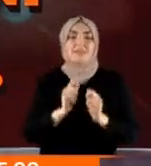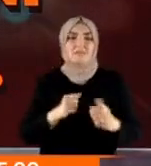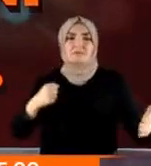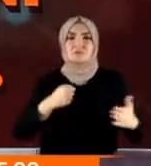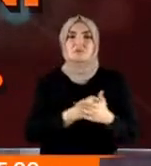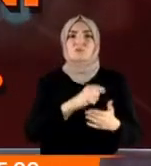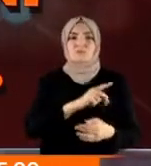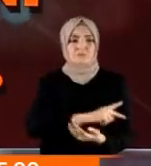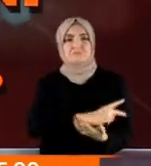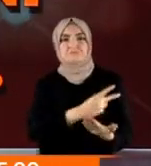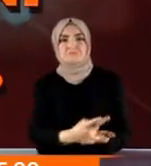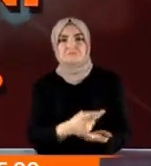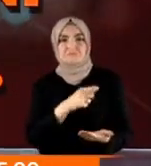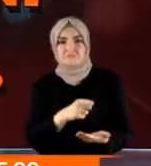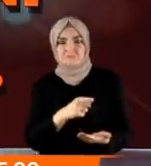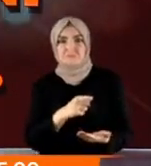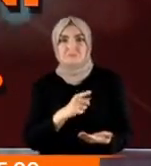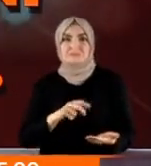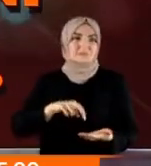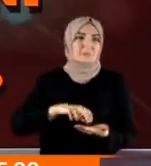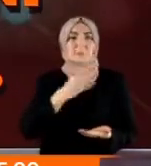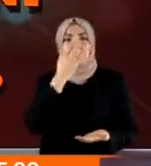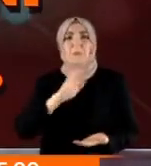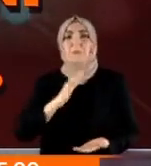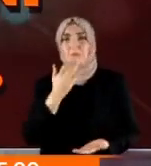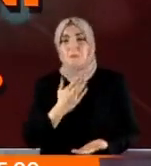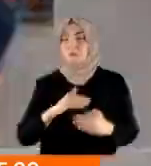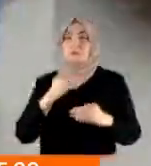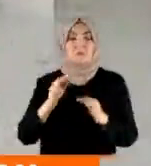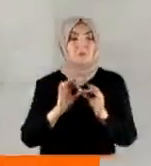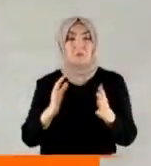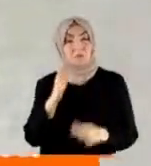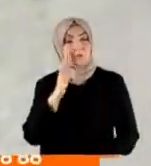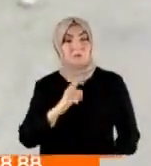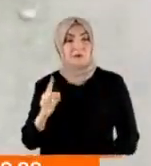halde yatıyordu ki sonra bakın ne oldu.